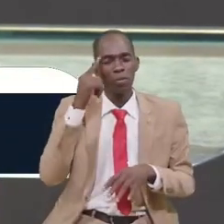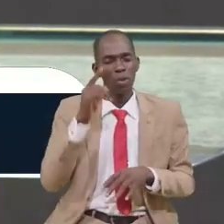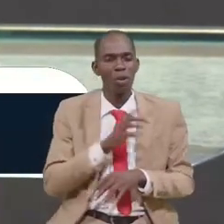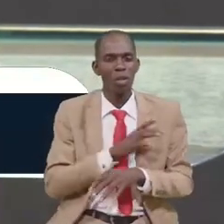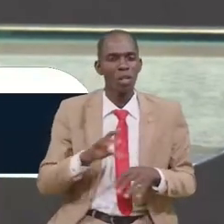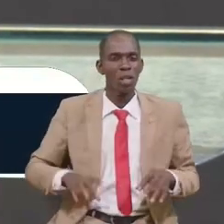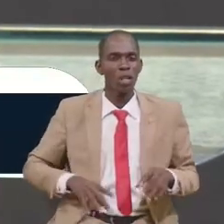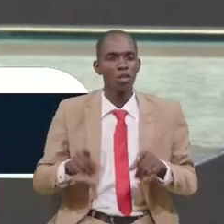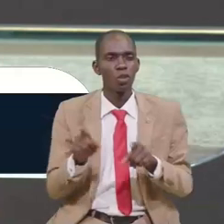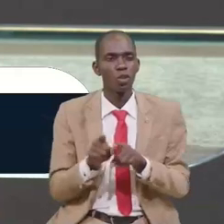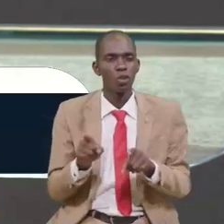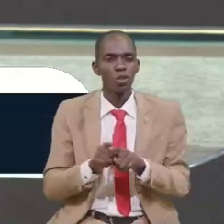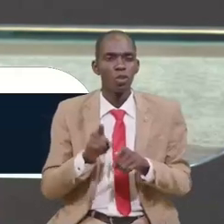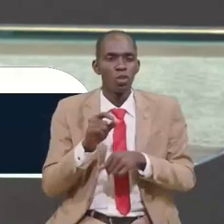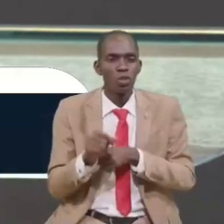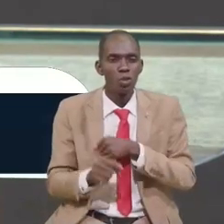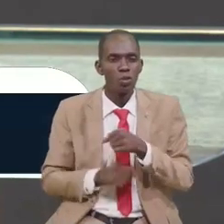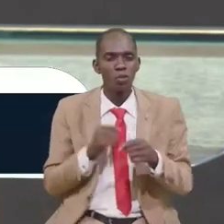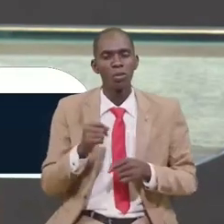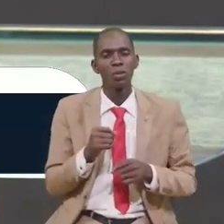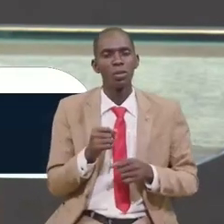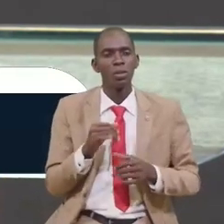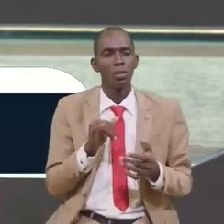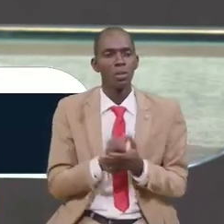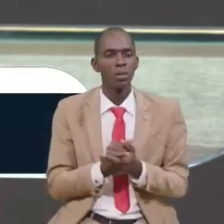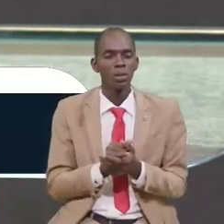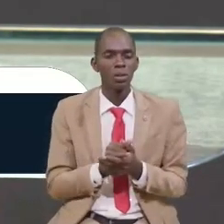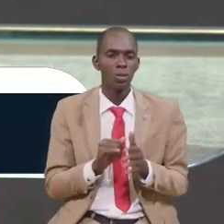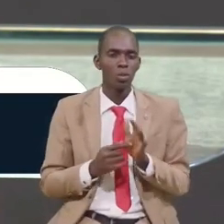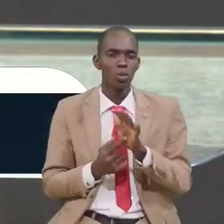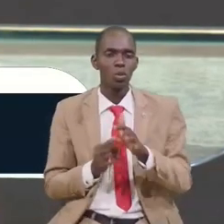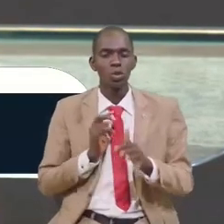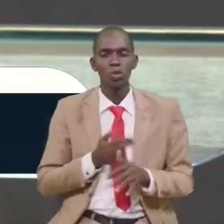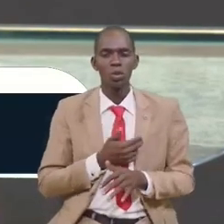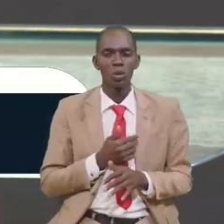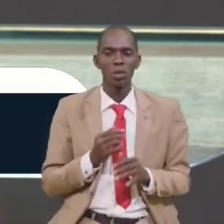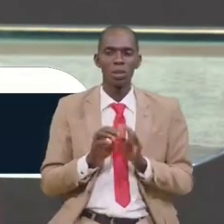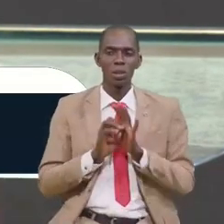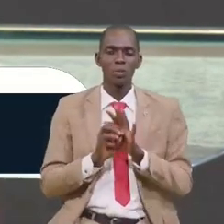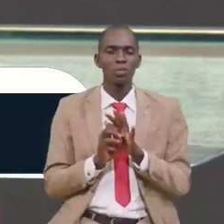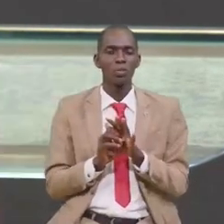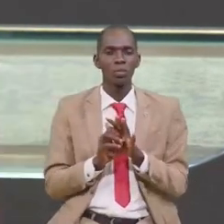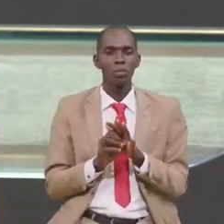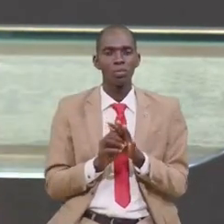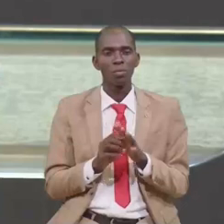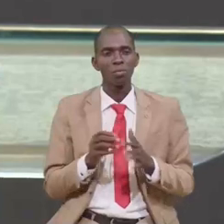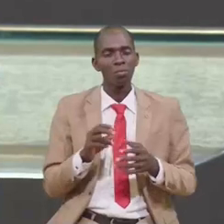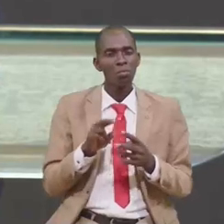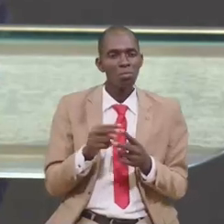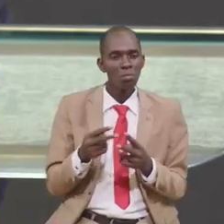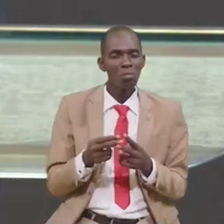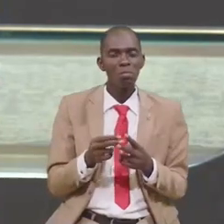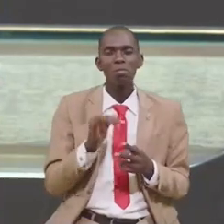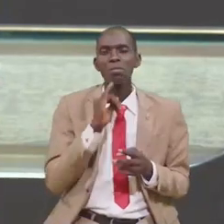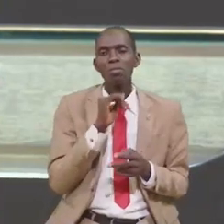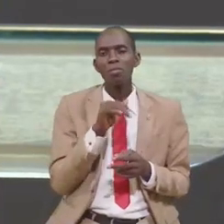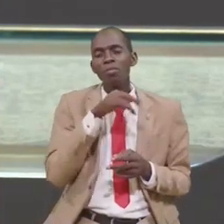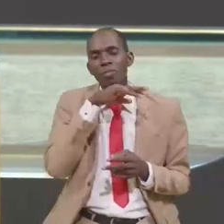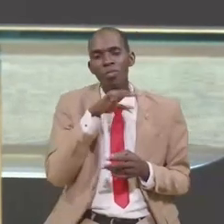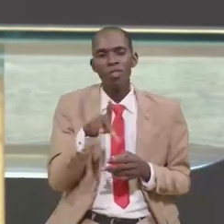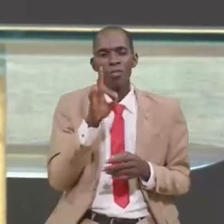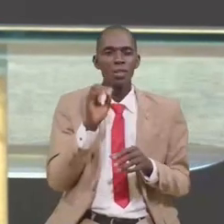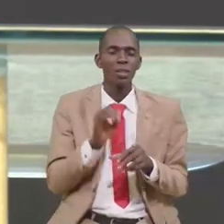vous, vous laissant un exemple, afin que vous suiviez ses traces. Lui qui n'a point commis de péché, et